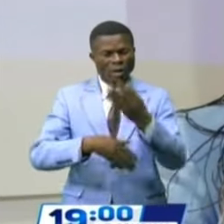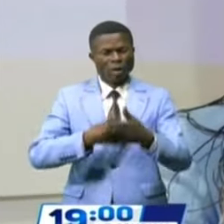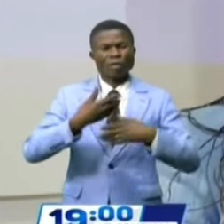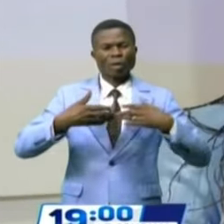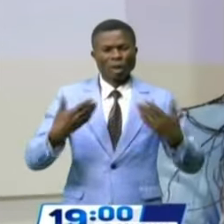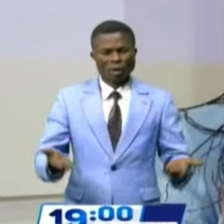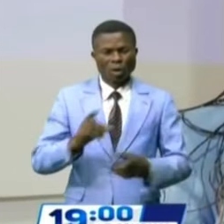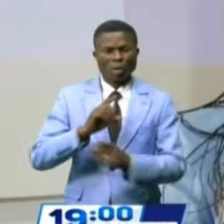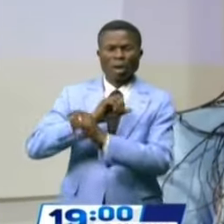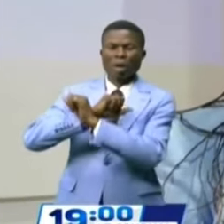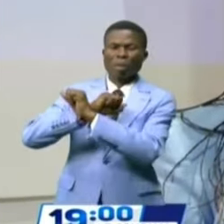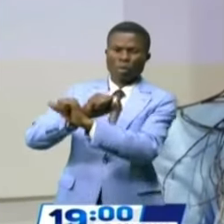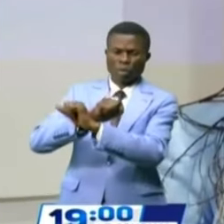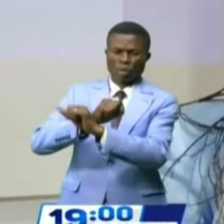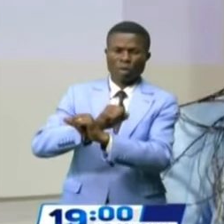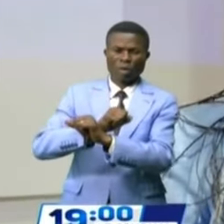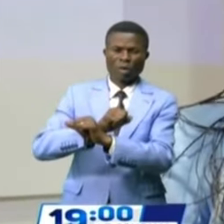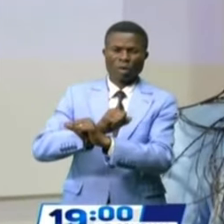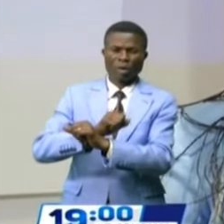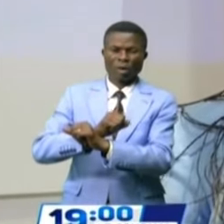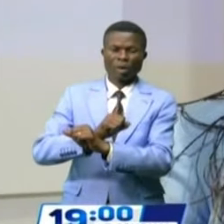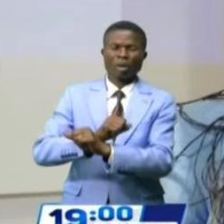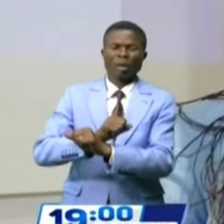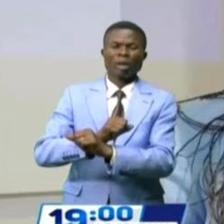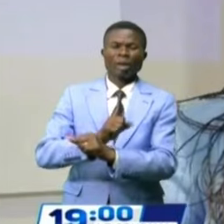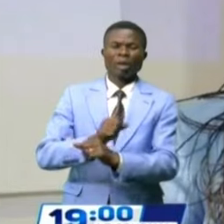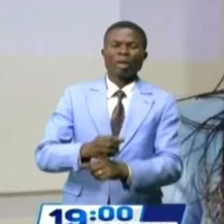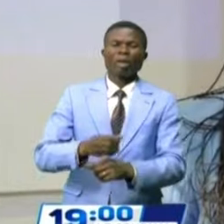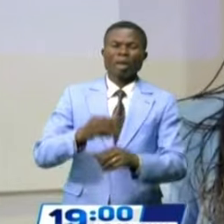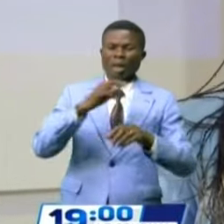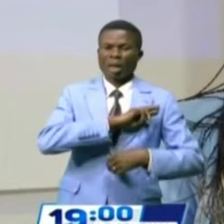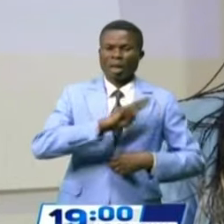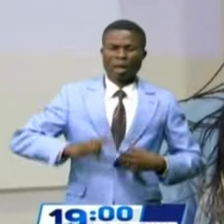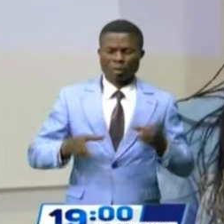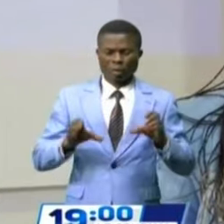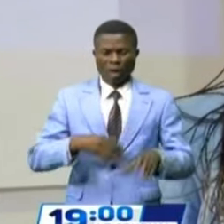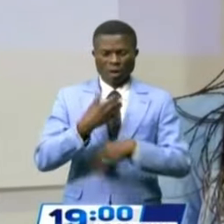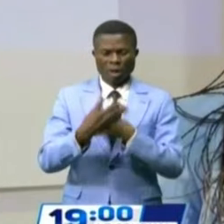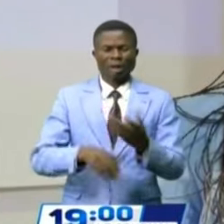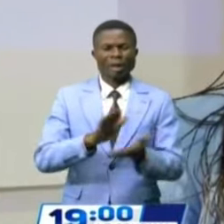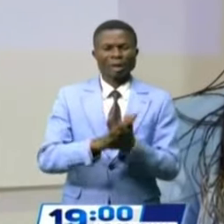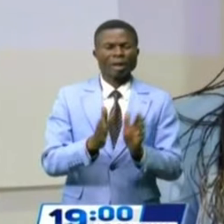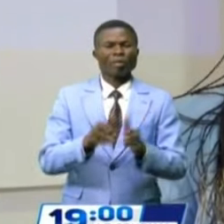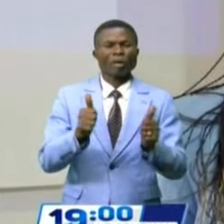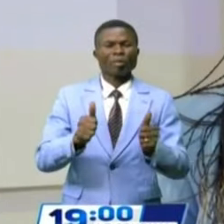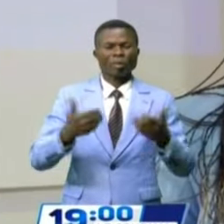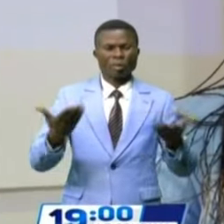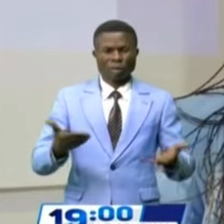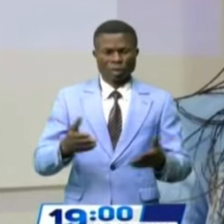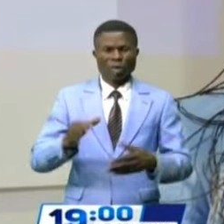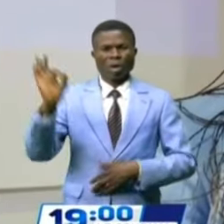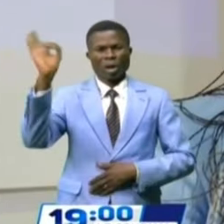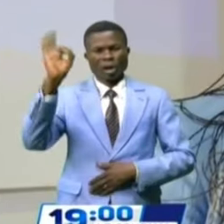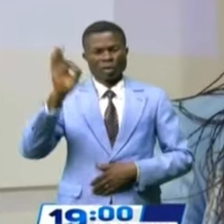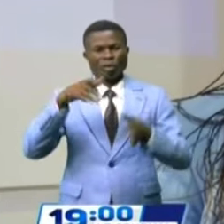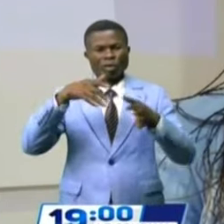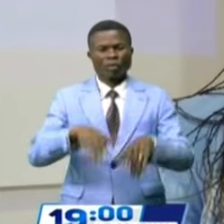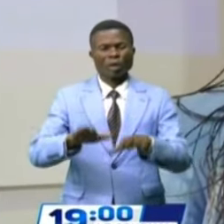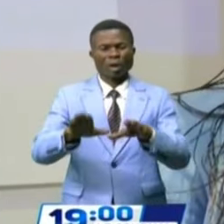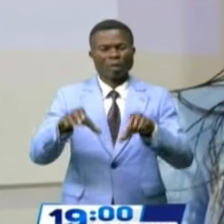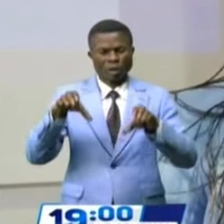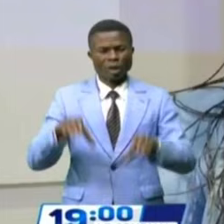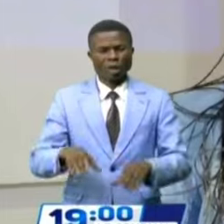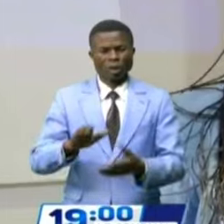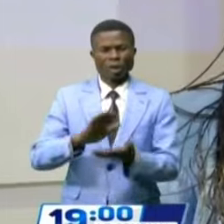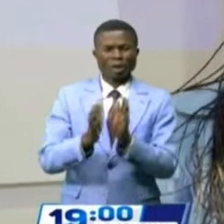protéger et mettre à bien la RDC, comment s'assurer que la faune et la flore, parce que nous